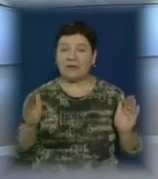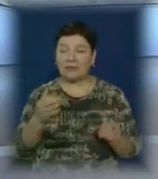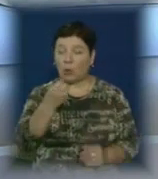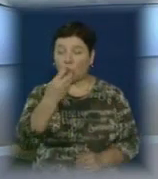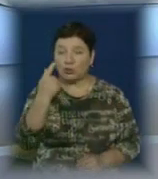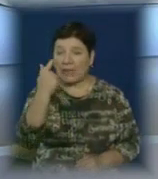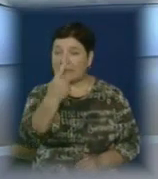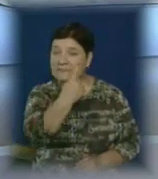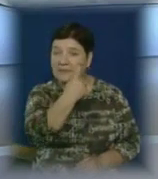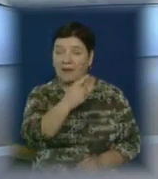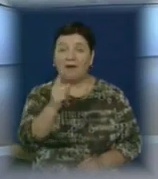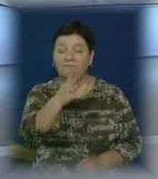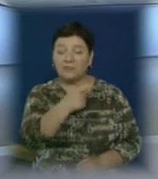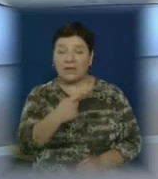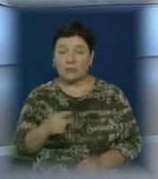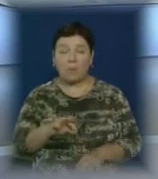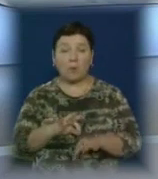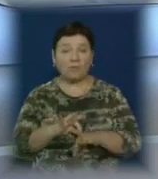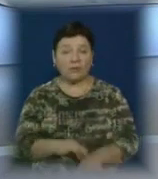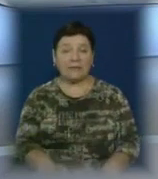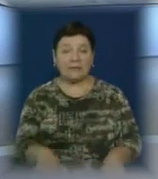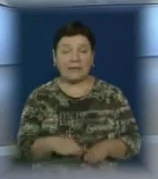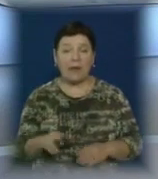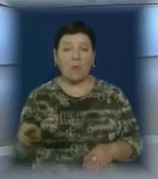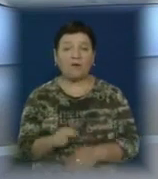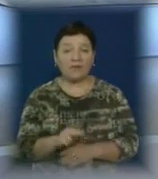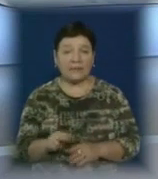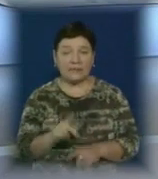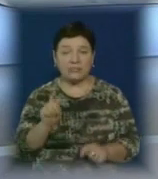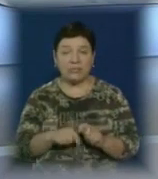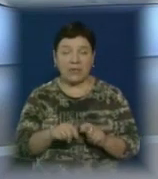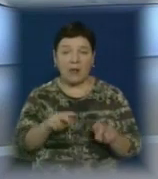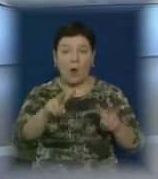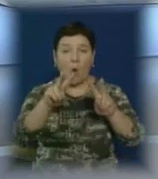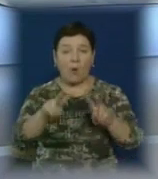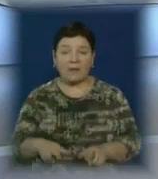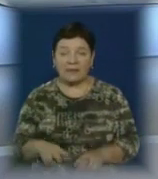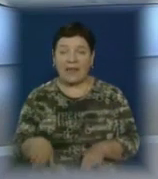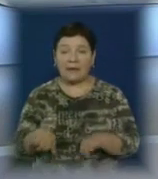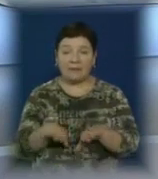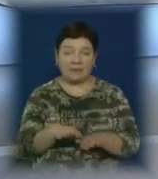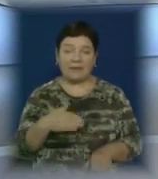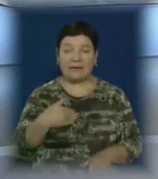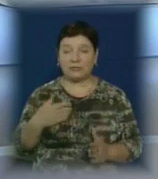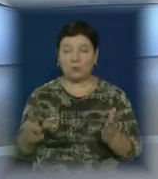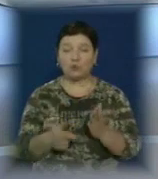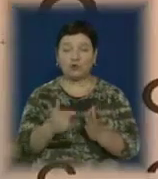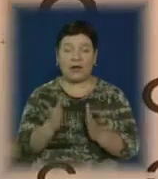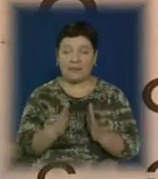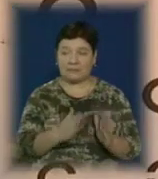Асоціація молодих медиків час від часу проводить подібні профілактичні огляди. Перевірили рівень зору і нашим журналістам.